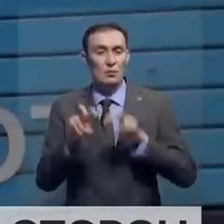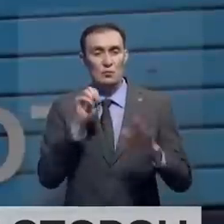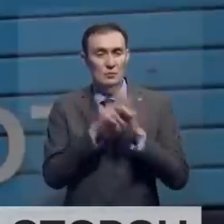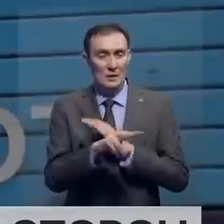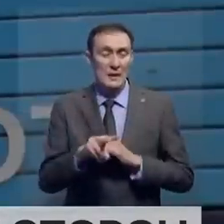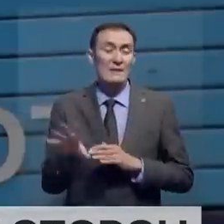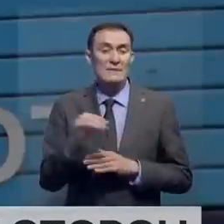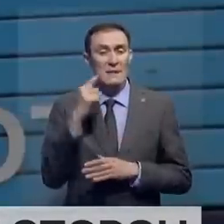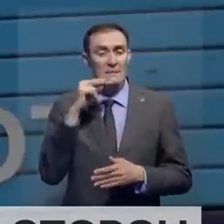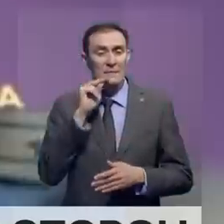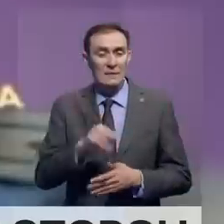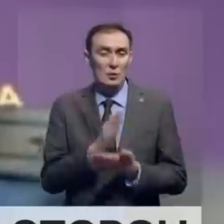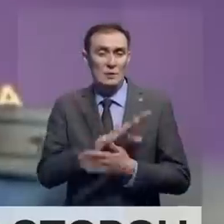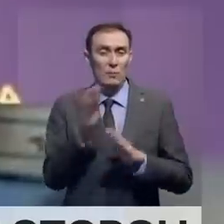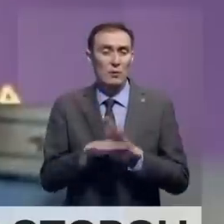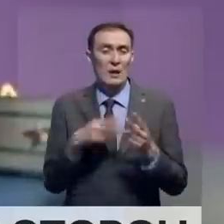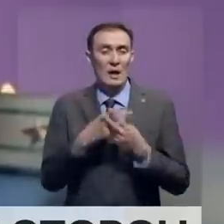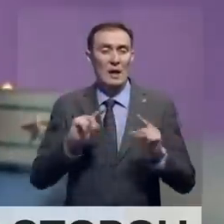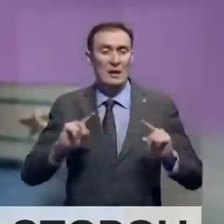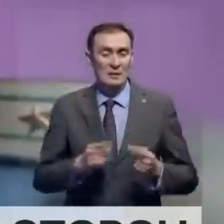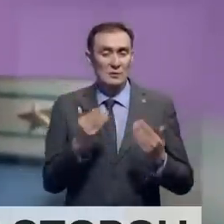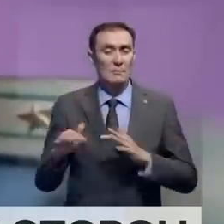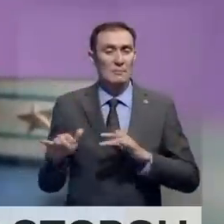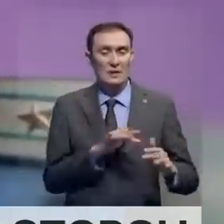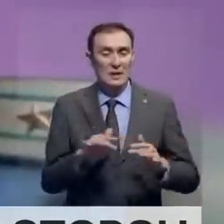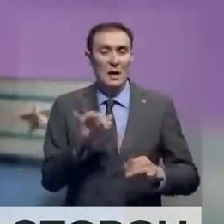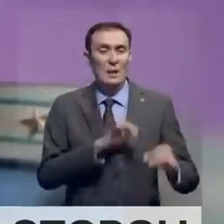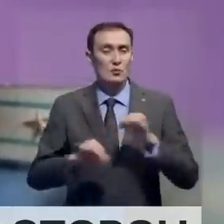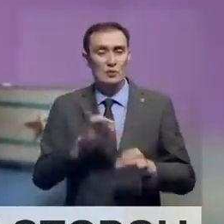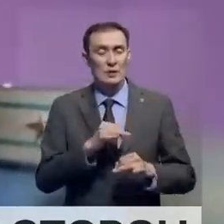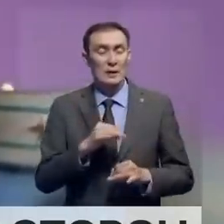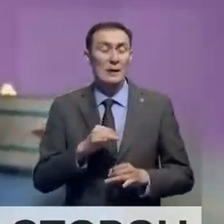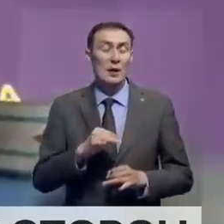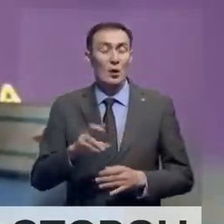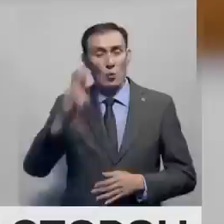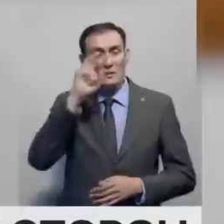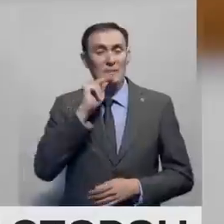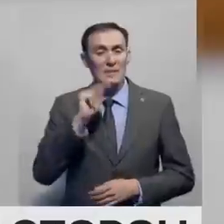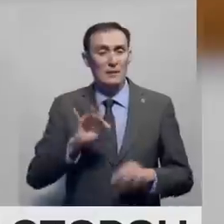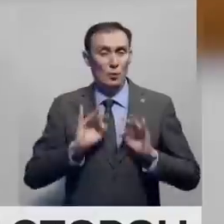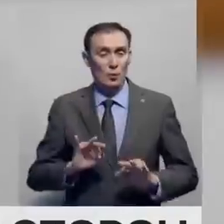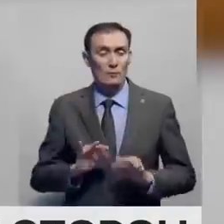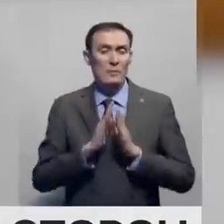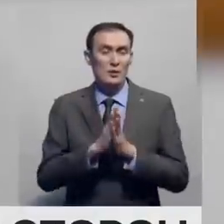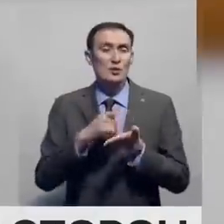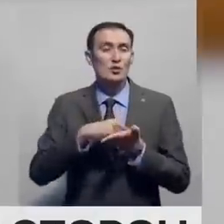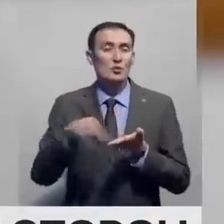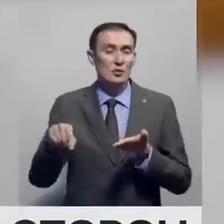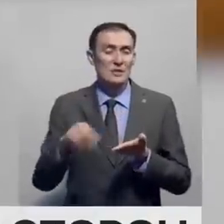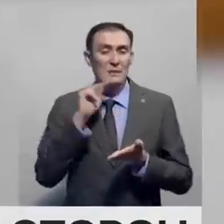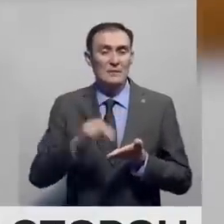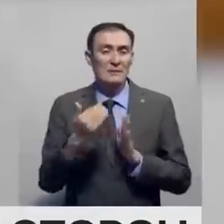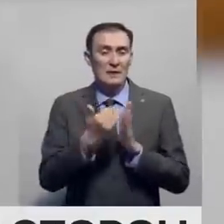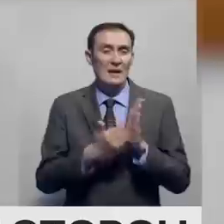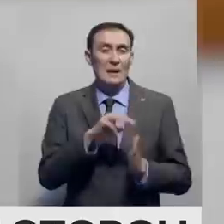все подозреваемые находятся Под арестом сегодня прошли премия сторон теперь попросил суд исключить из